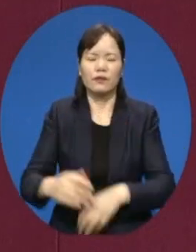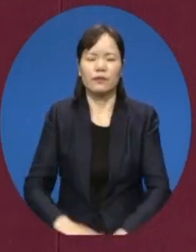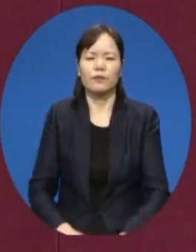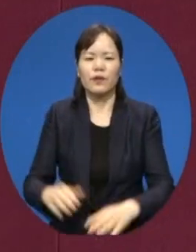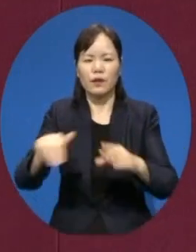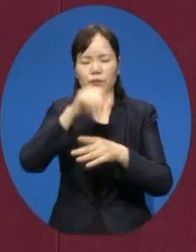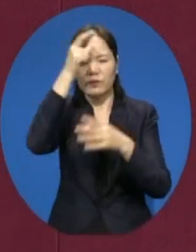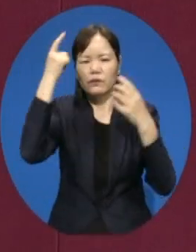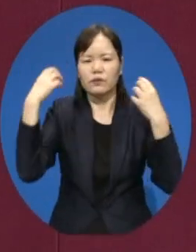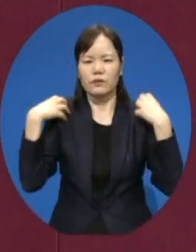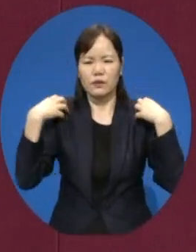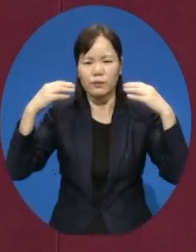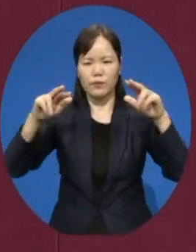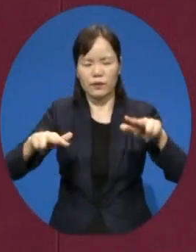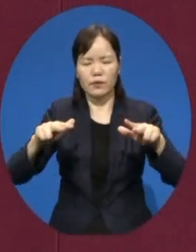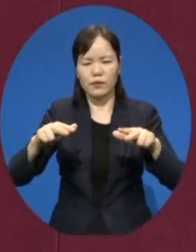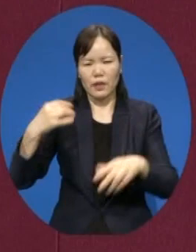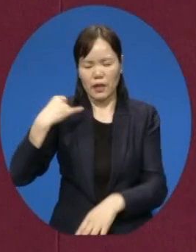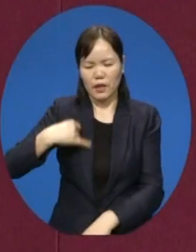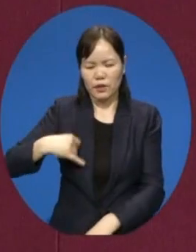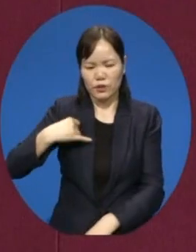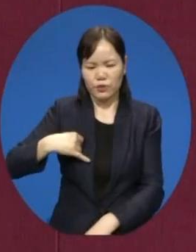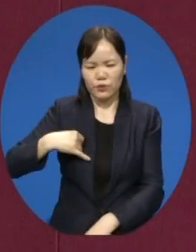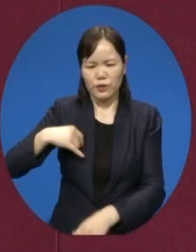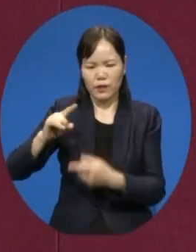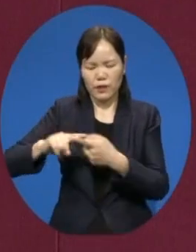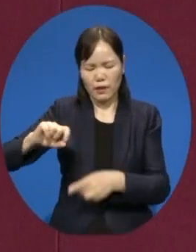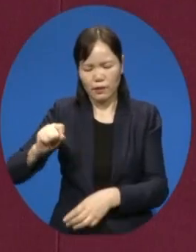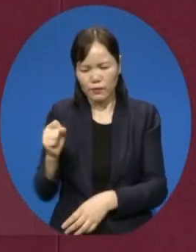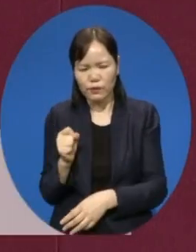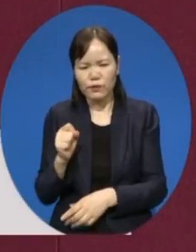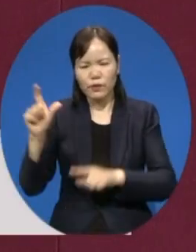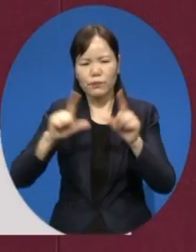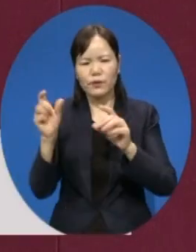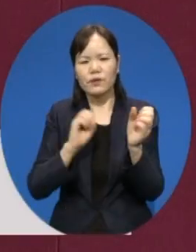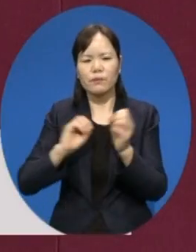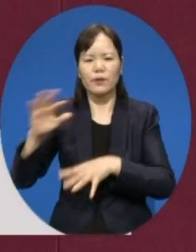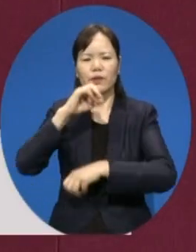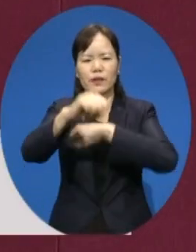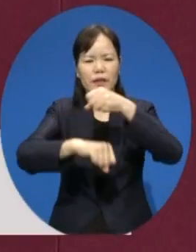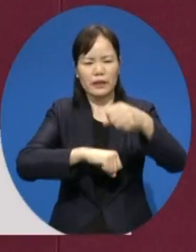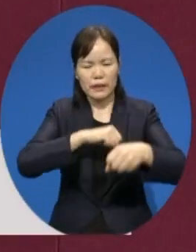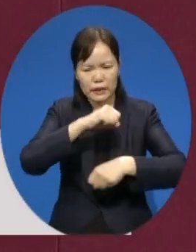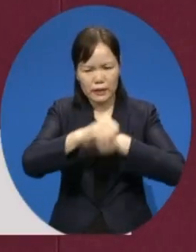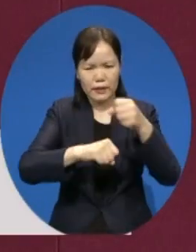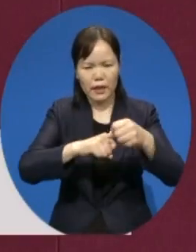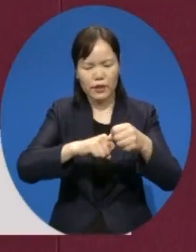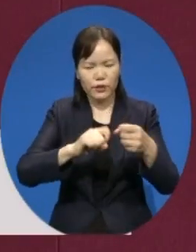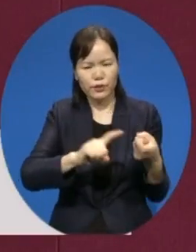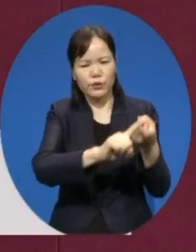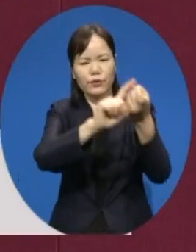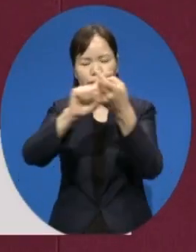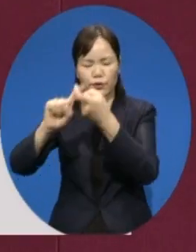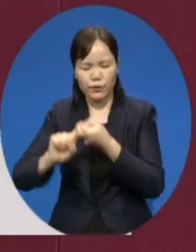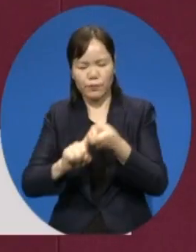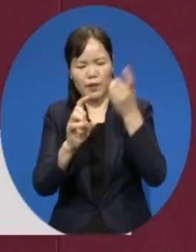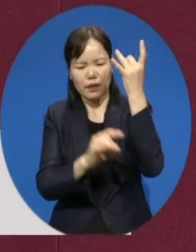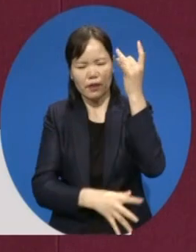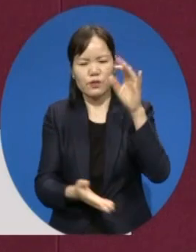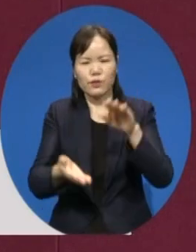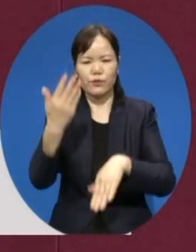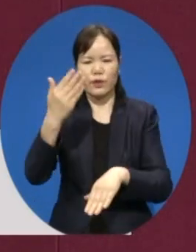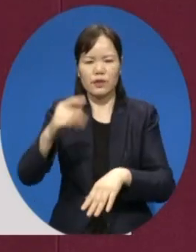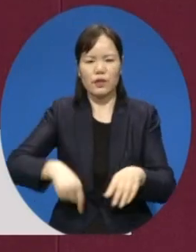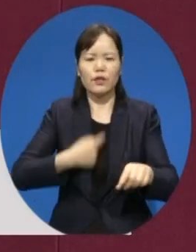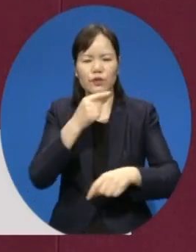문재인 정부 이제 대중 굴종적 자세 버리시고 자유민주주의 진영 동맹의 토대 위에서